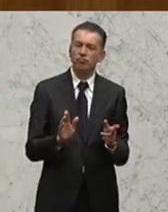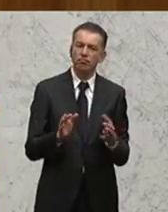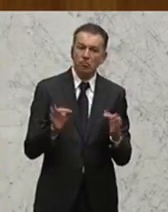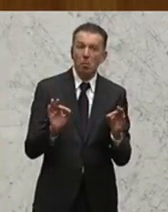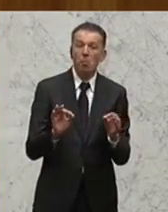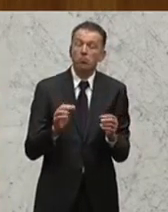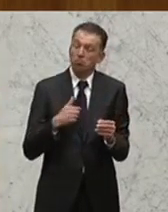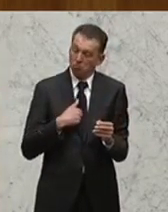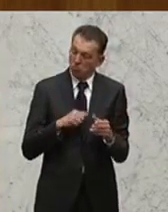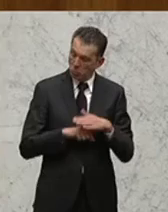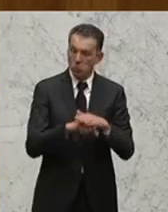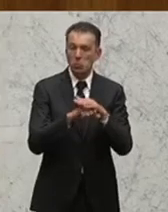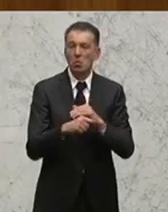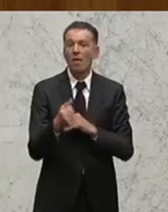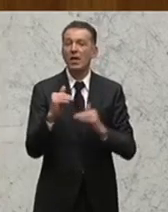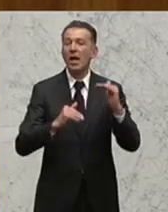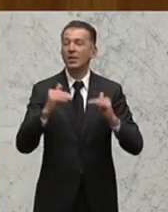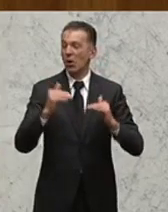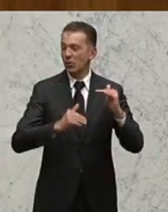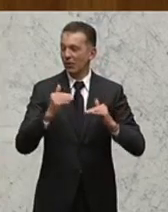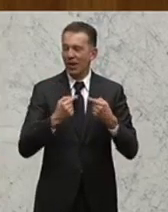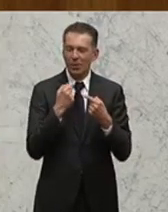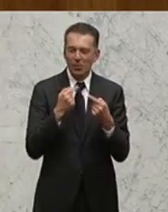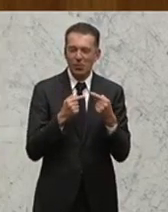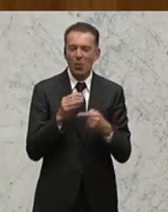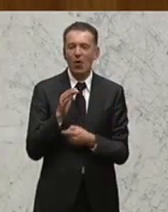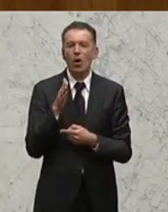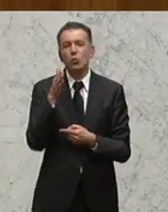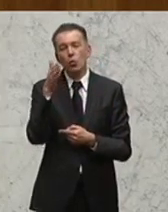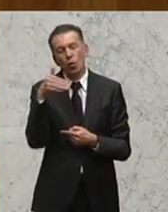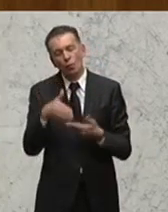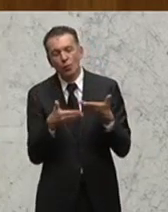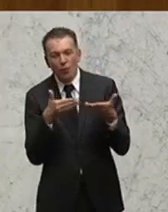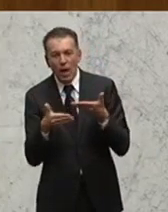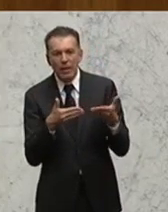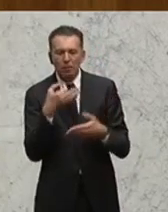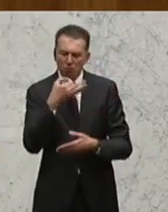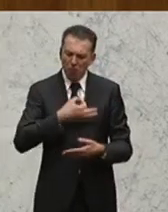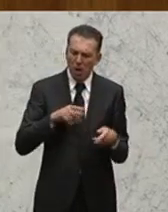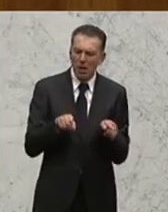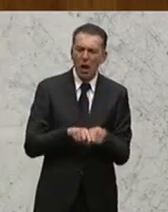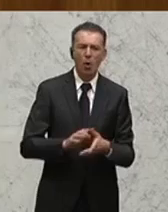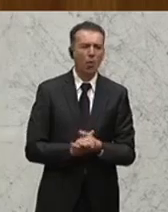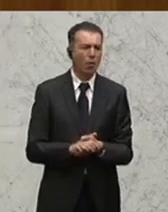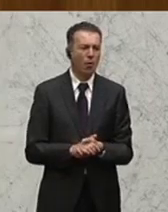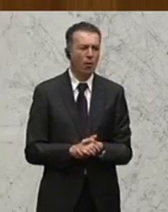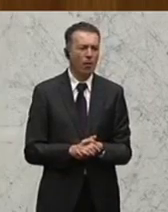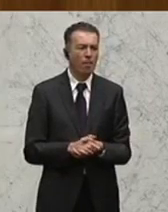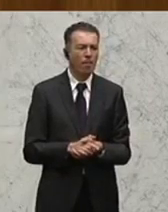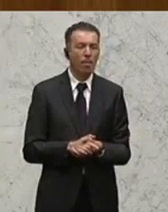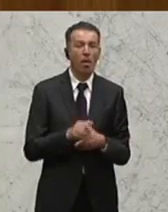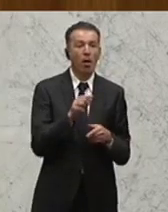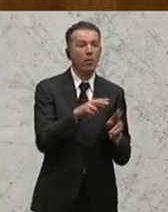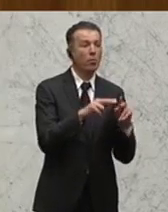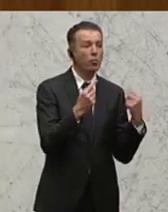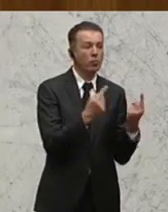dabei. Finanzausgleich wurde angesprochen, der in Zukunft zu verhandeln ist. Ich frage mich auch, dass es in dem einen